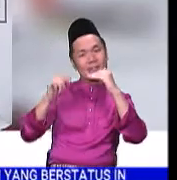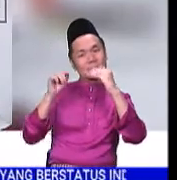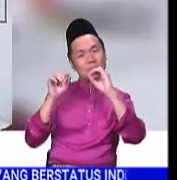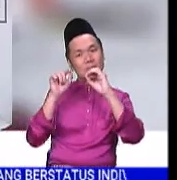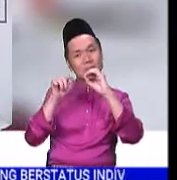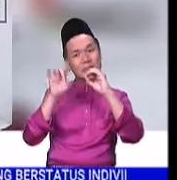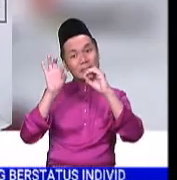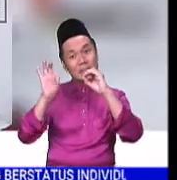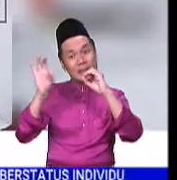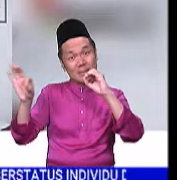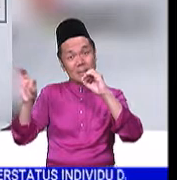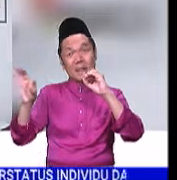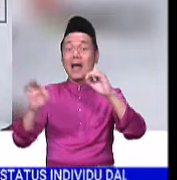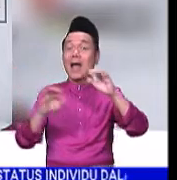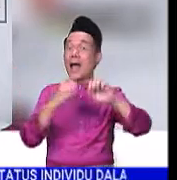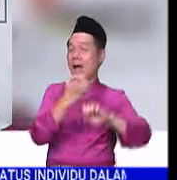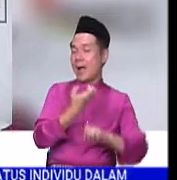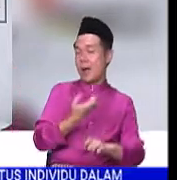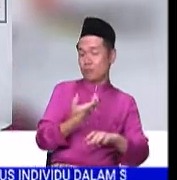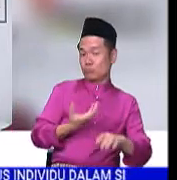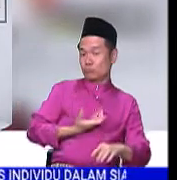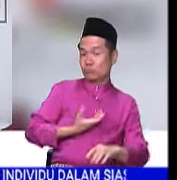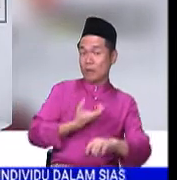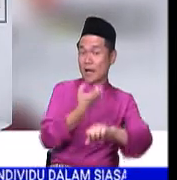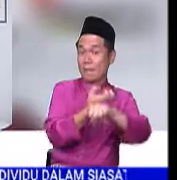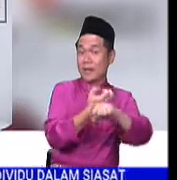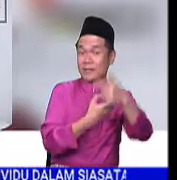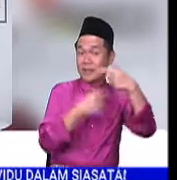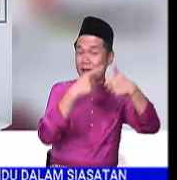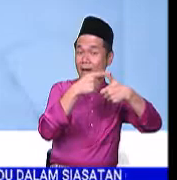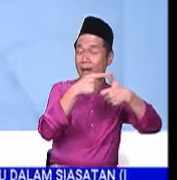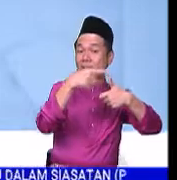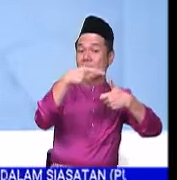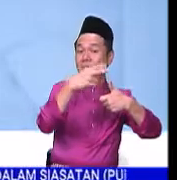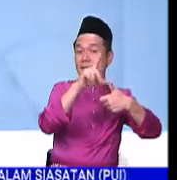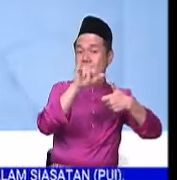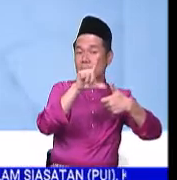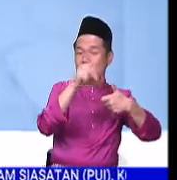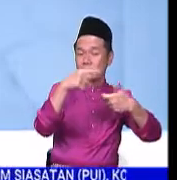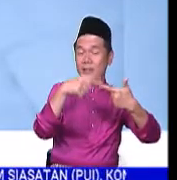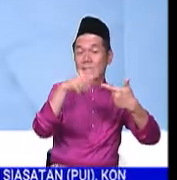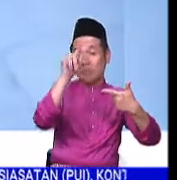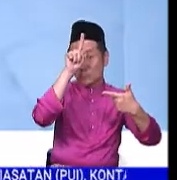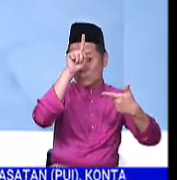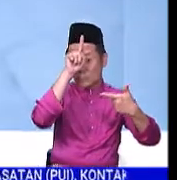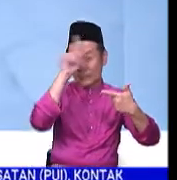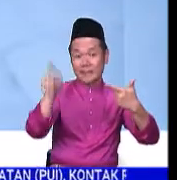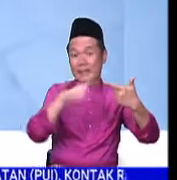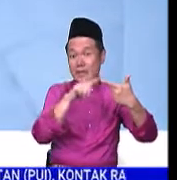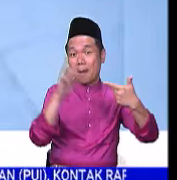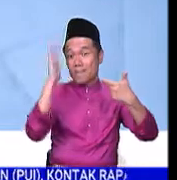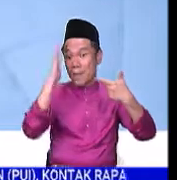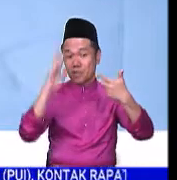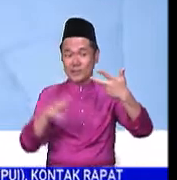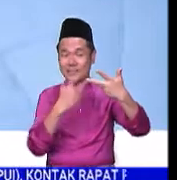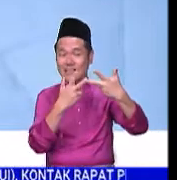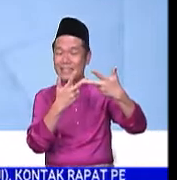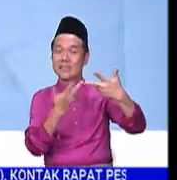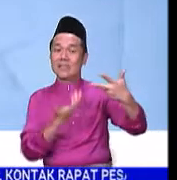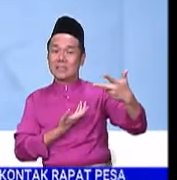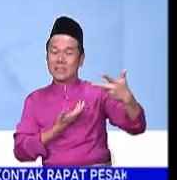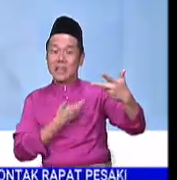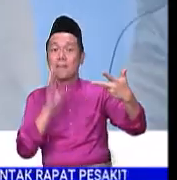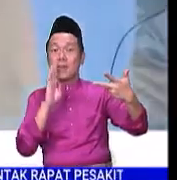0.998 saat di belakang pemenang pingat emas dari Jerman, Felix Grob. Pelumba Spanyol Juan Peralta membawa pulang pingat gansa manakala seorang lagi